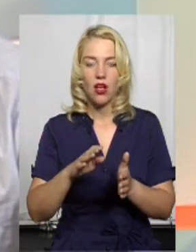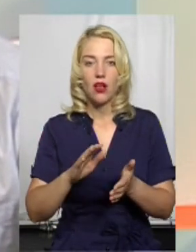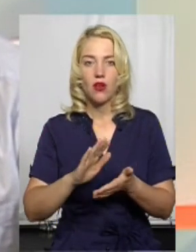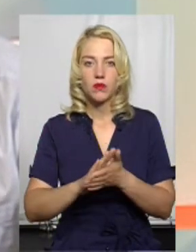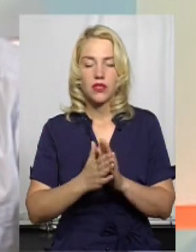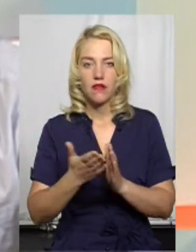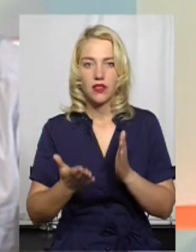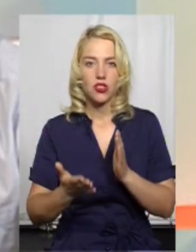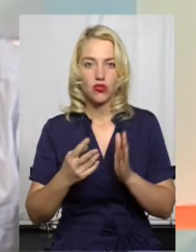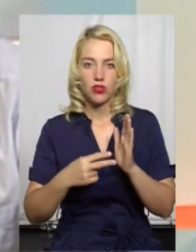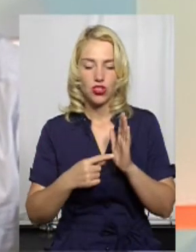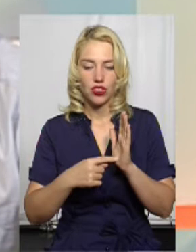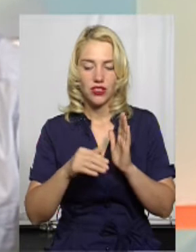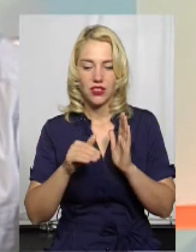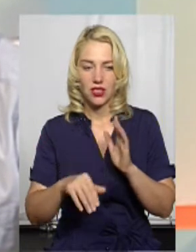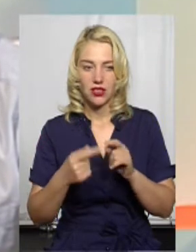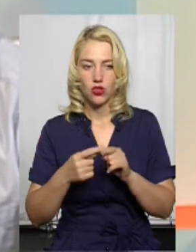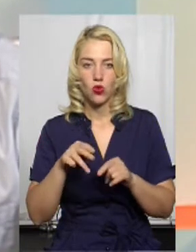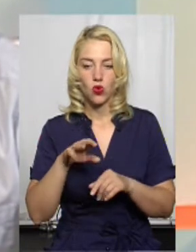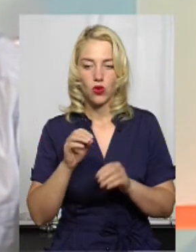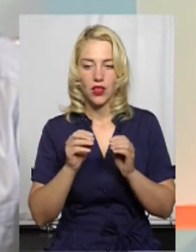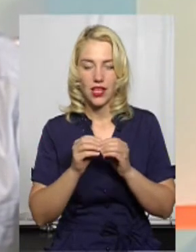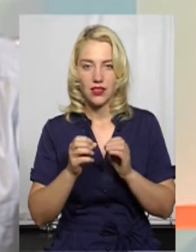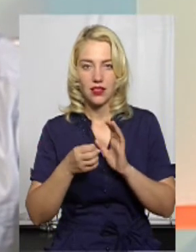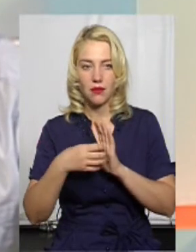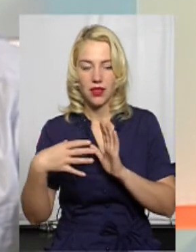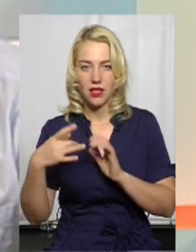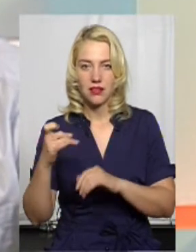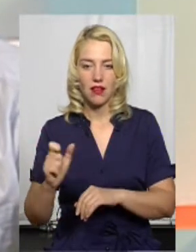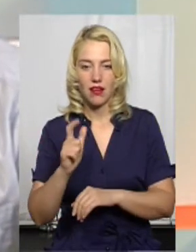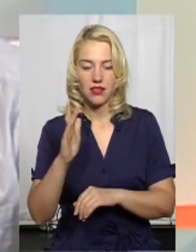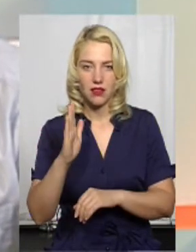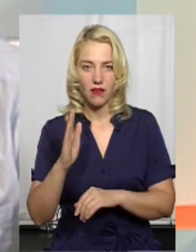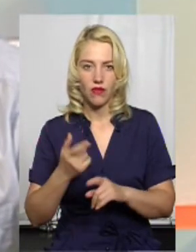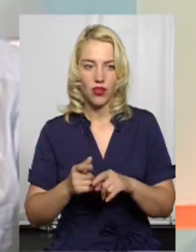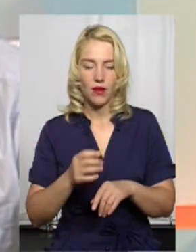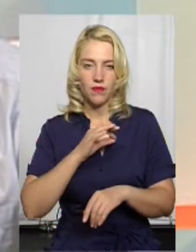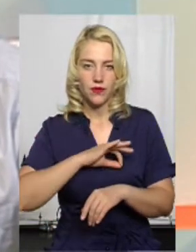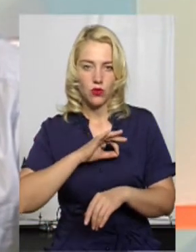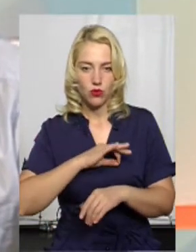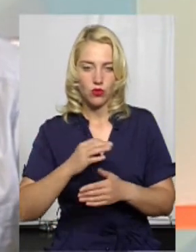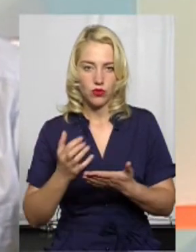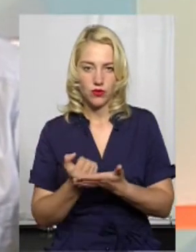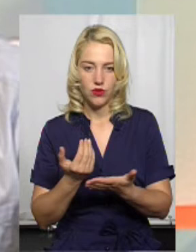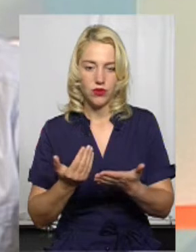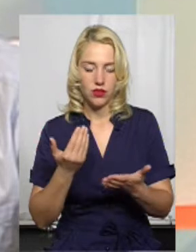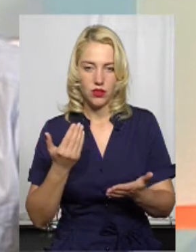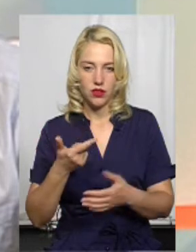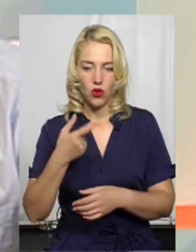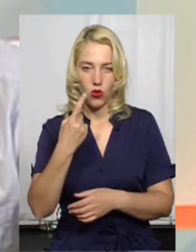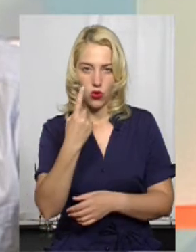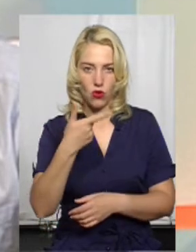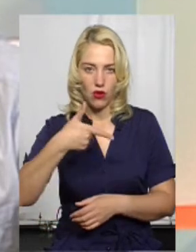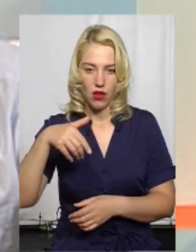ту саму рентабельність 6 тисяч, то це в 10, а то й 15 разів маржинальність доходу з одного гектара